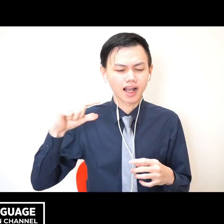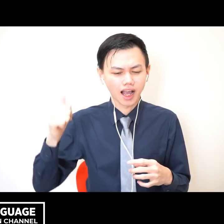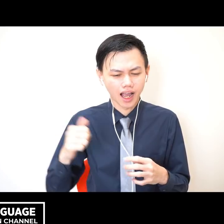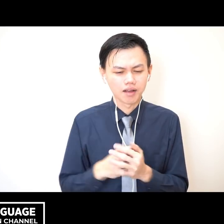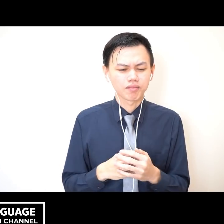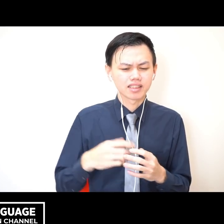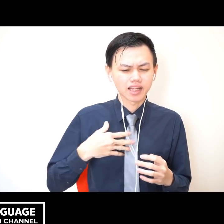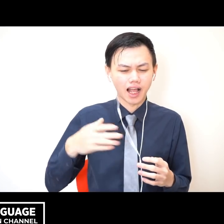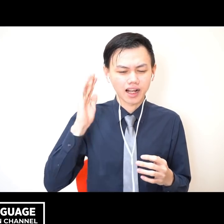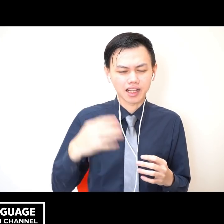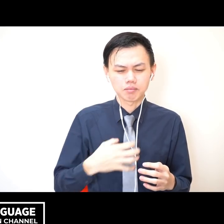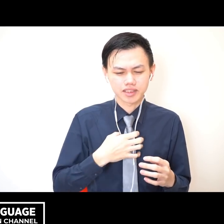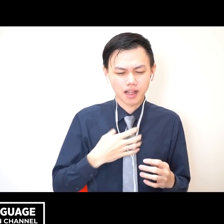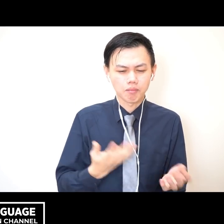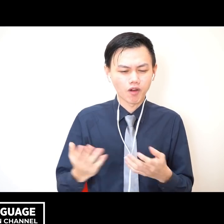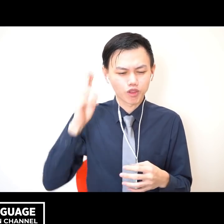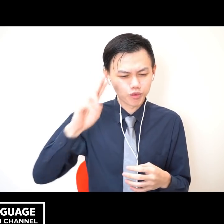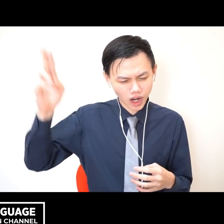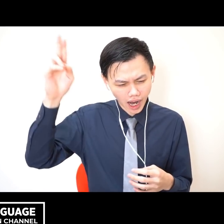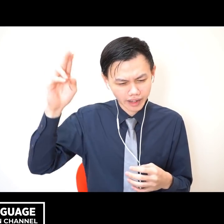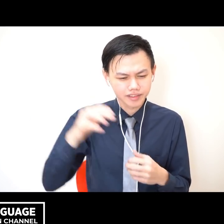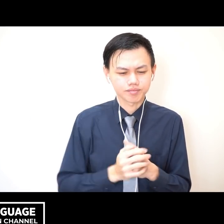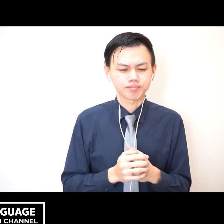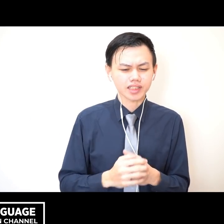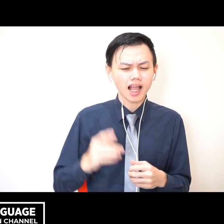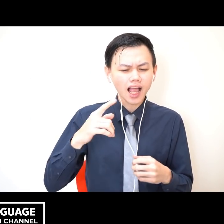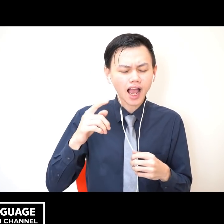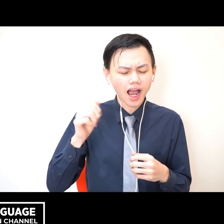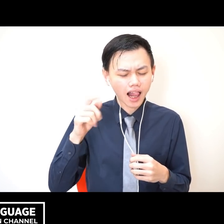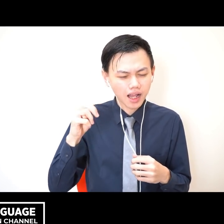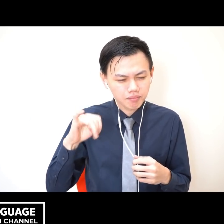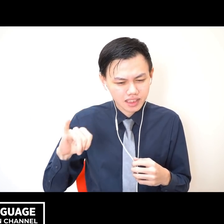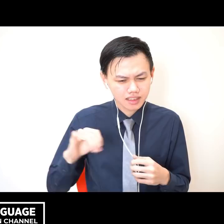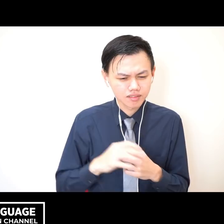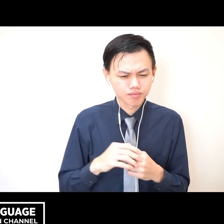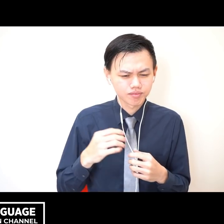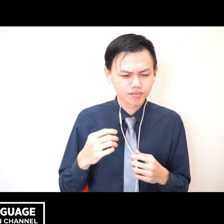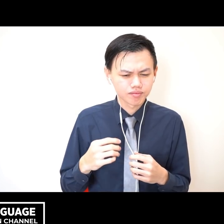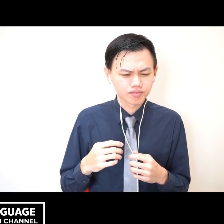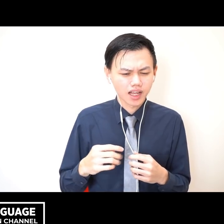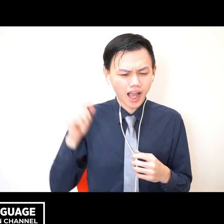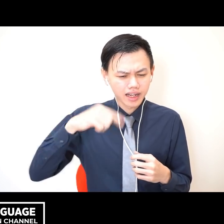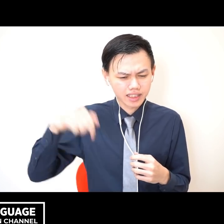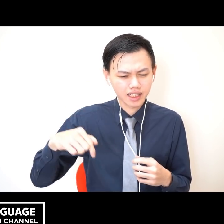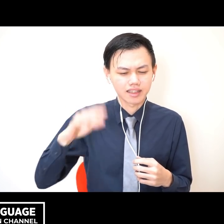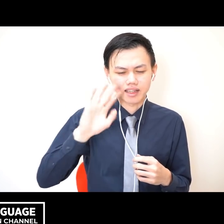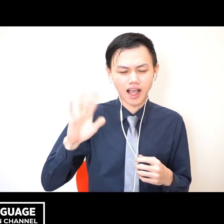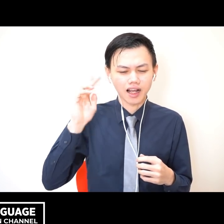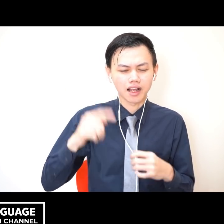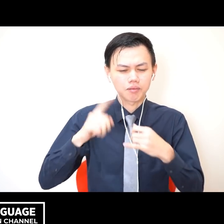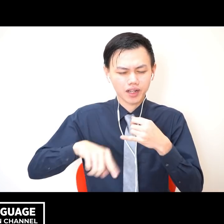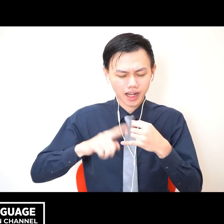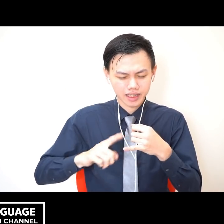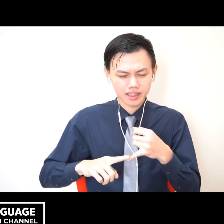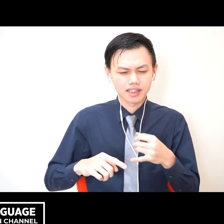more to our story. Yang kedua, saya sangat percaya fondasi saya adalah bahwa Yesus Kristus adalah Tuhan dan Juru